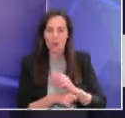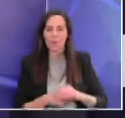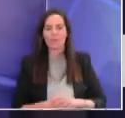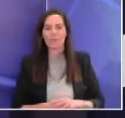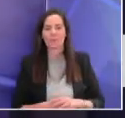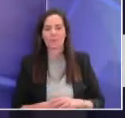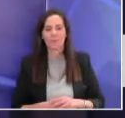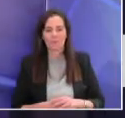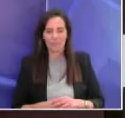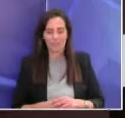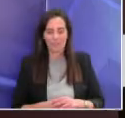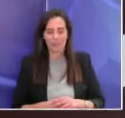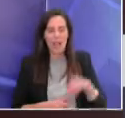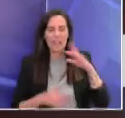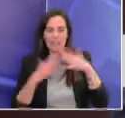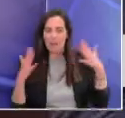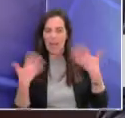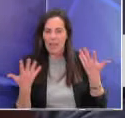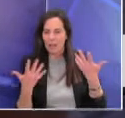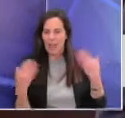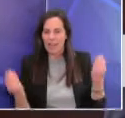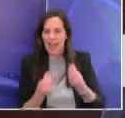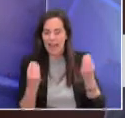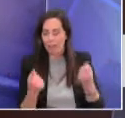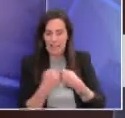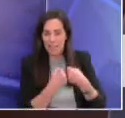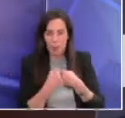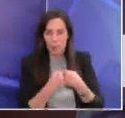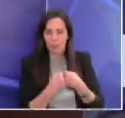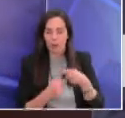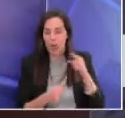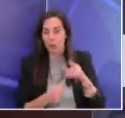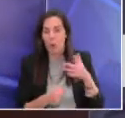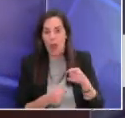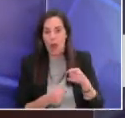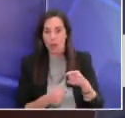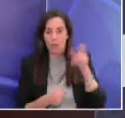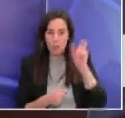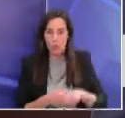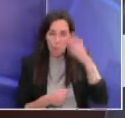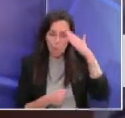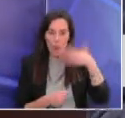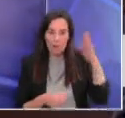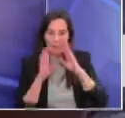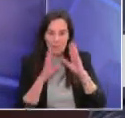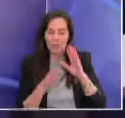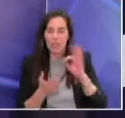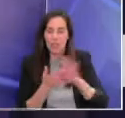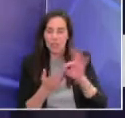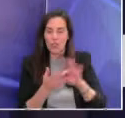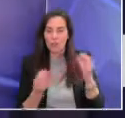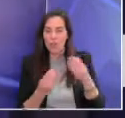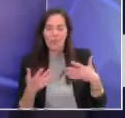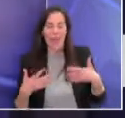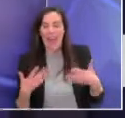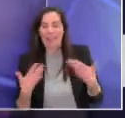ניוז. אז בגדול אין לך יותר מדי כלים להתמודד עם הדבר הזה. אתה אולי איזו אישיות פופולרית בפייסבוק וזה, תכתוב איזה פוסט